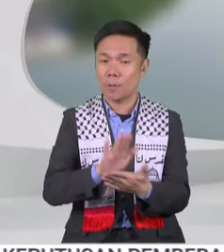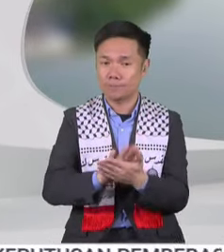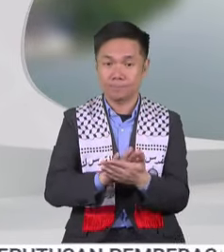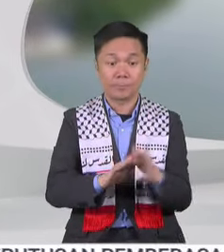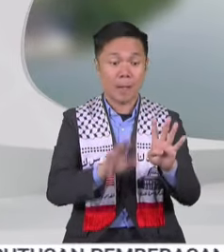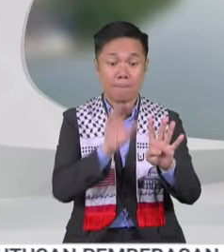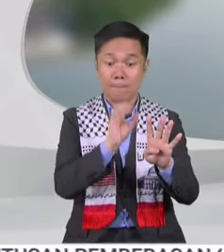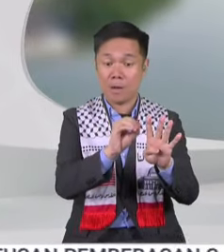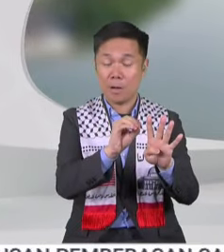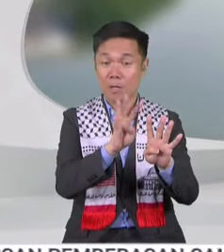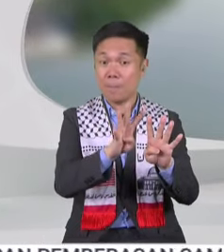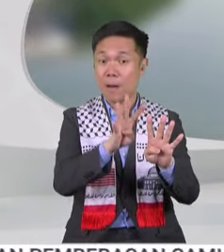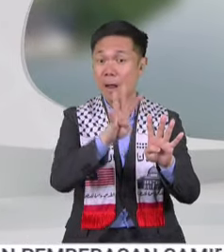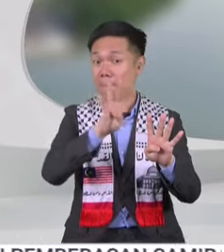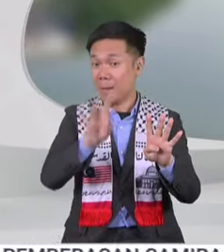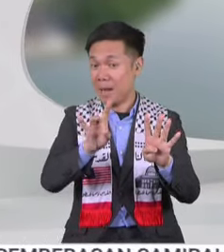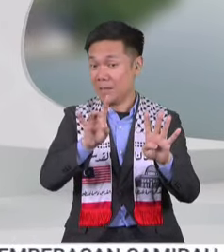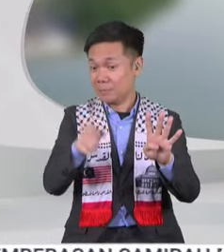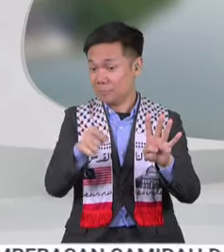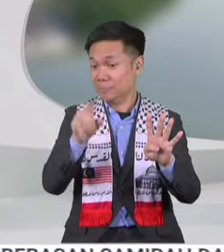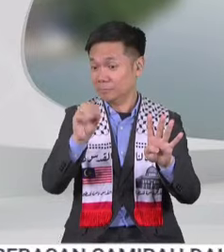kepada